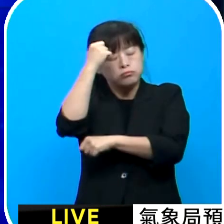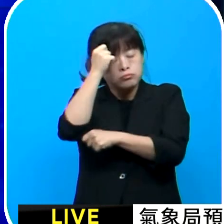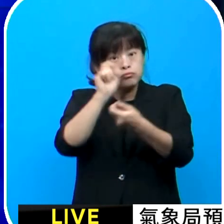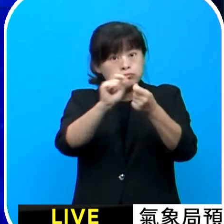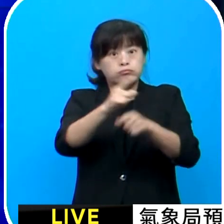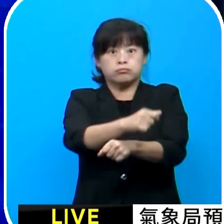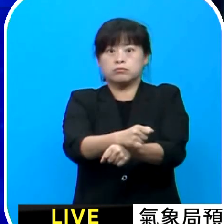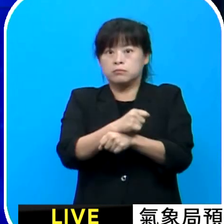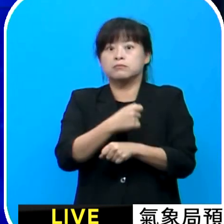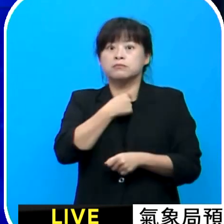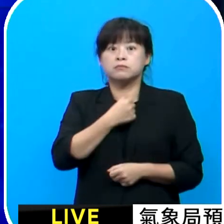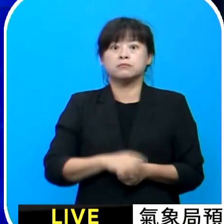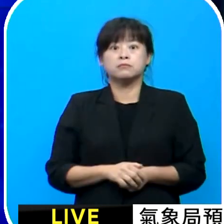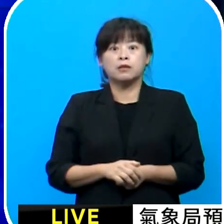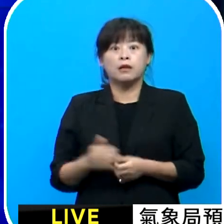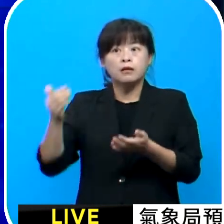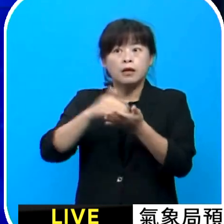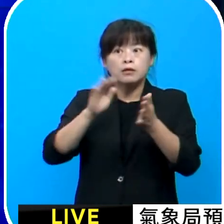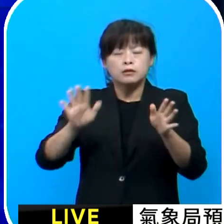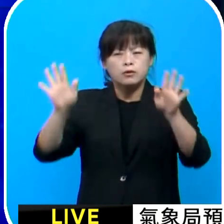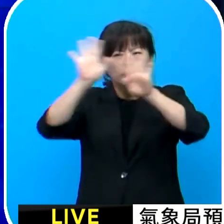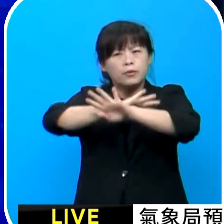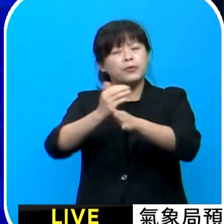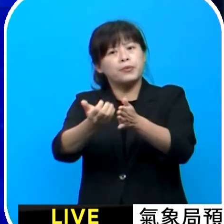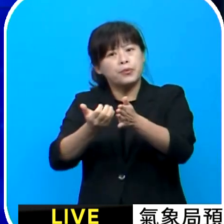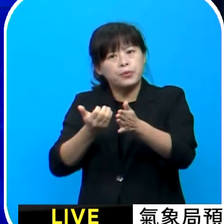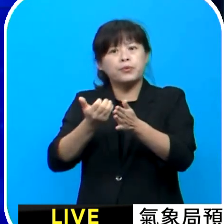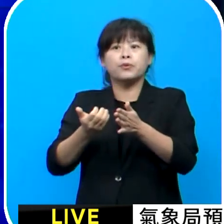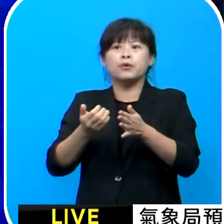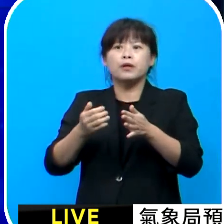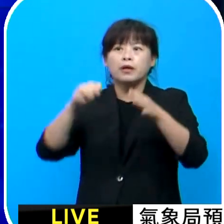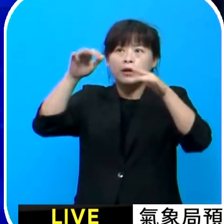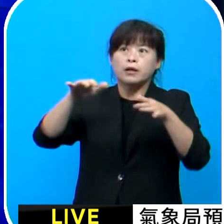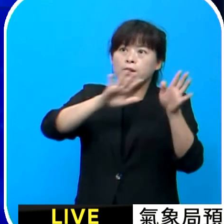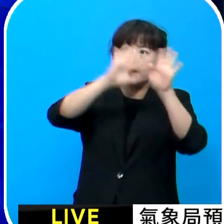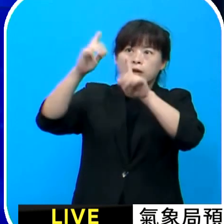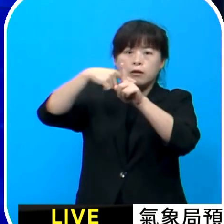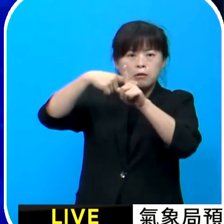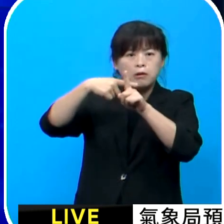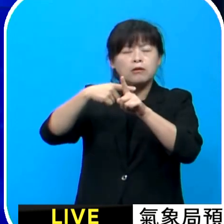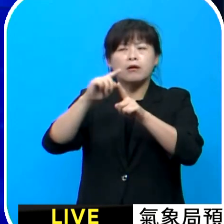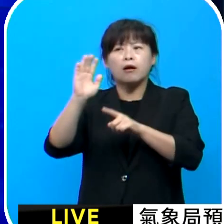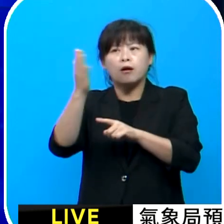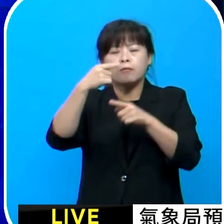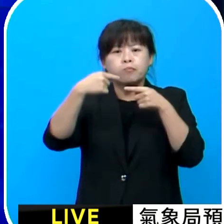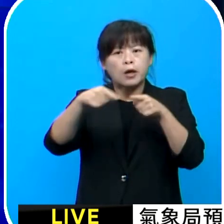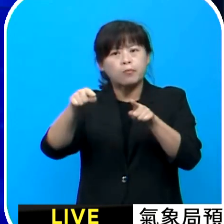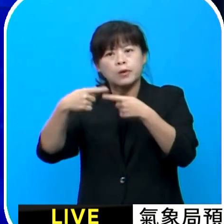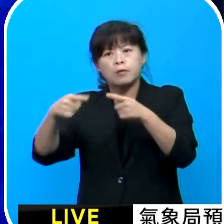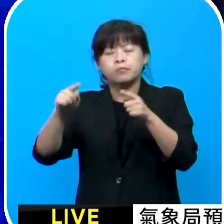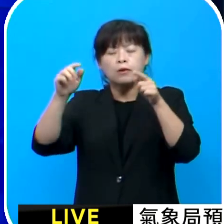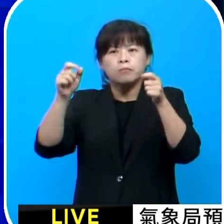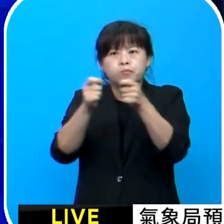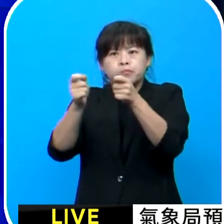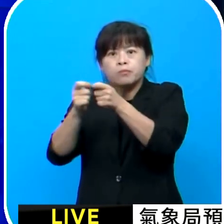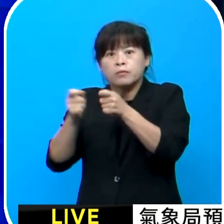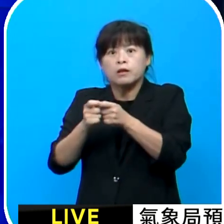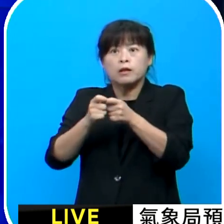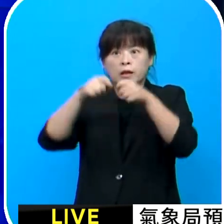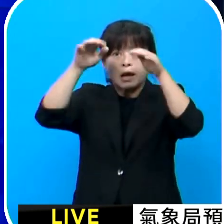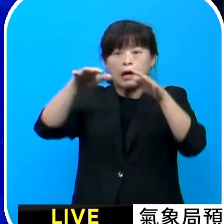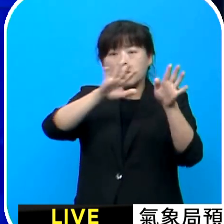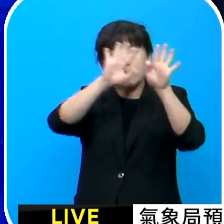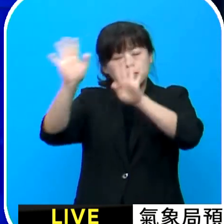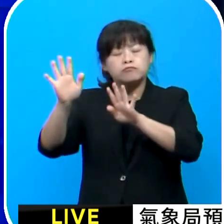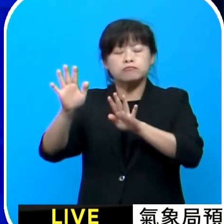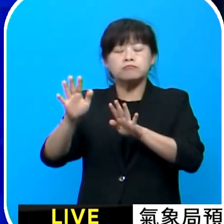多加的留意。而到今天入夜之后，整个降雨的状况虽然断断续续还是有短暂雨，可是雨势